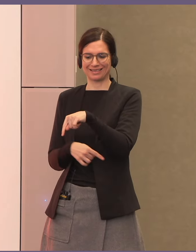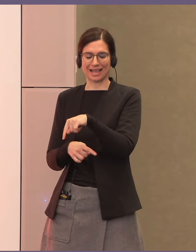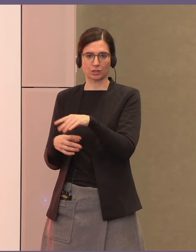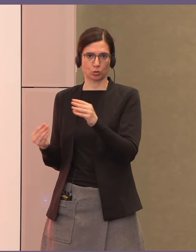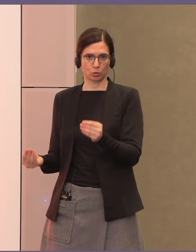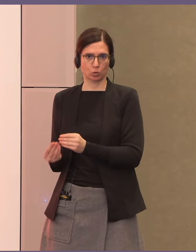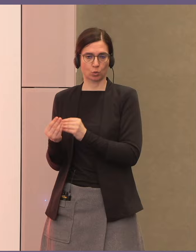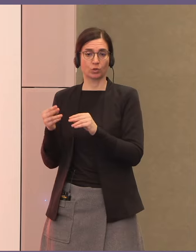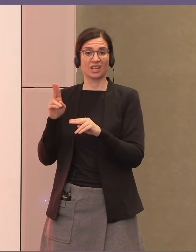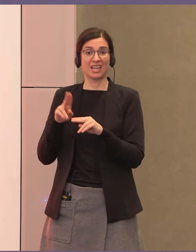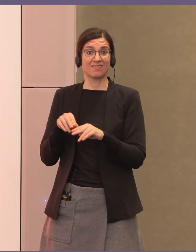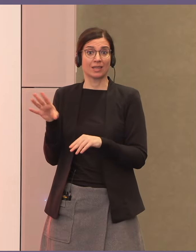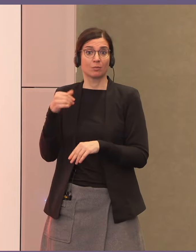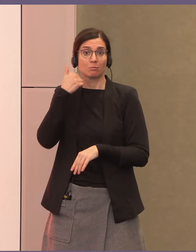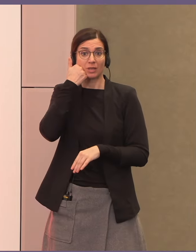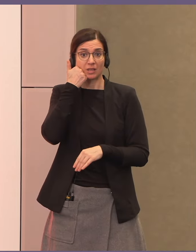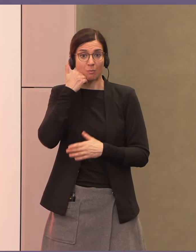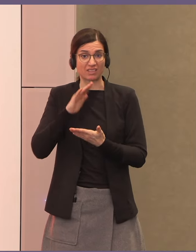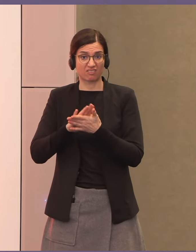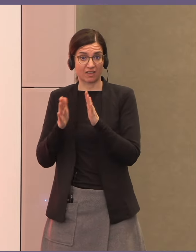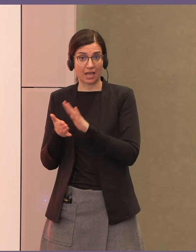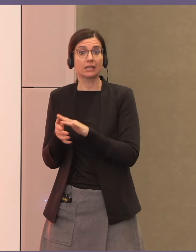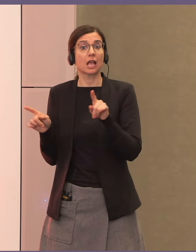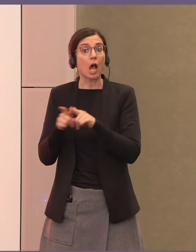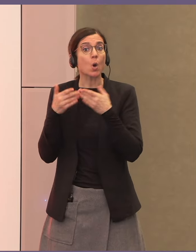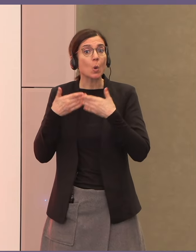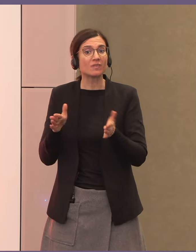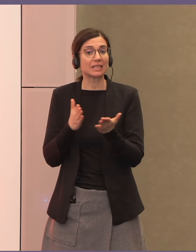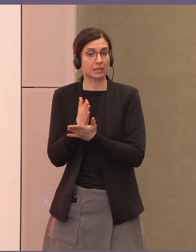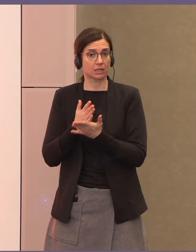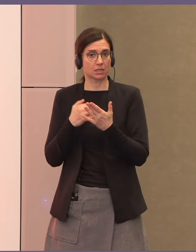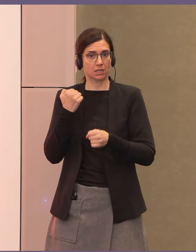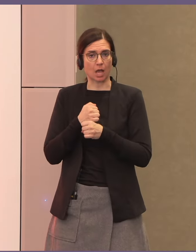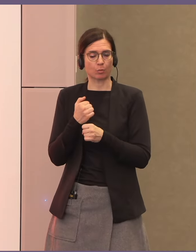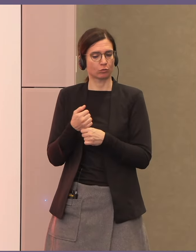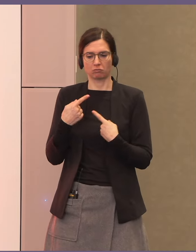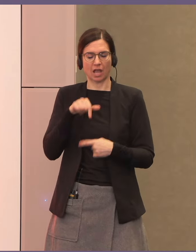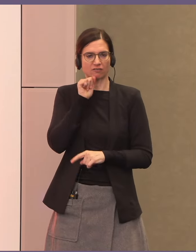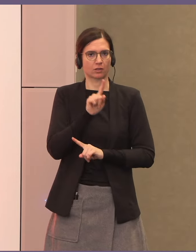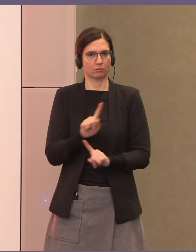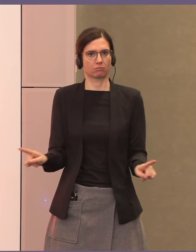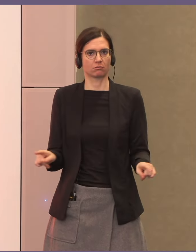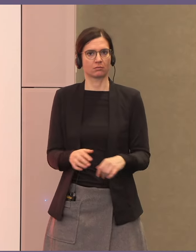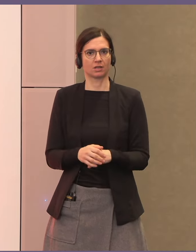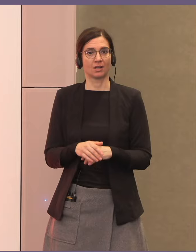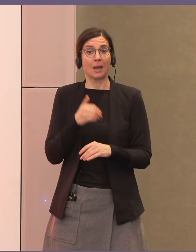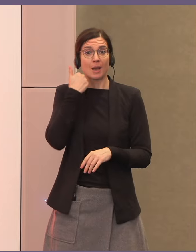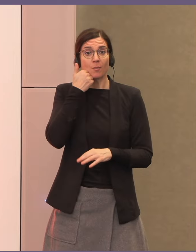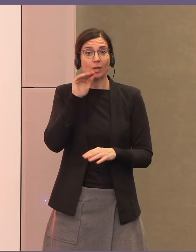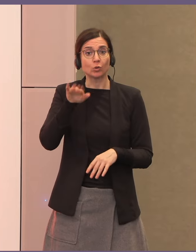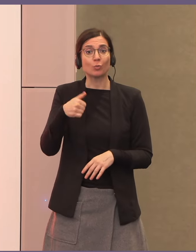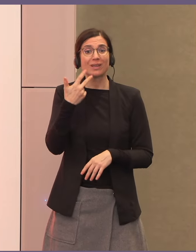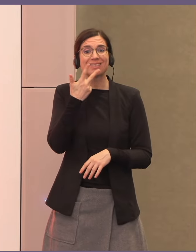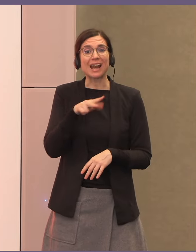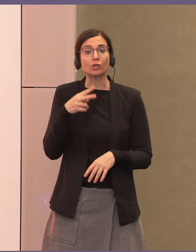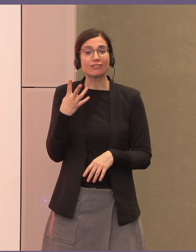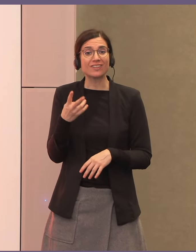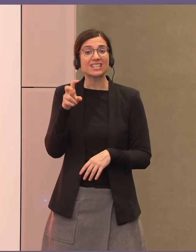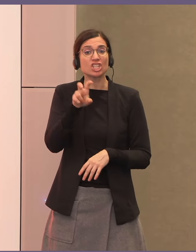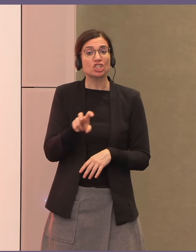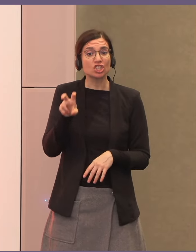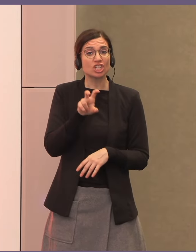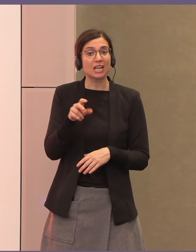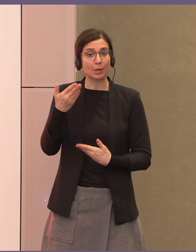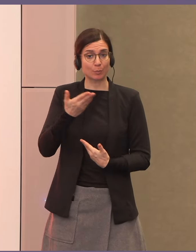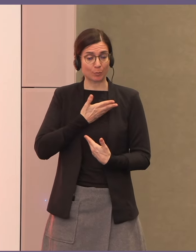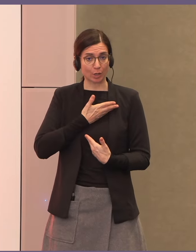sie mit einem Mann verheiratet waren, der ebenfalls im öffentlichen Dienst gearbeitet hatte und ein Einkommen von mehr als 340 Schillungen vorweisen